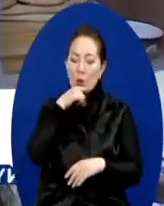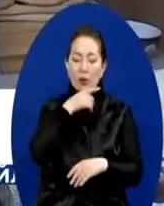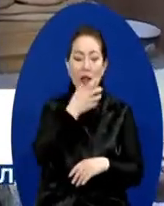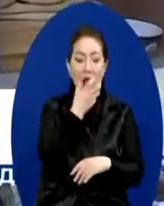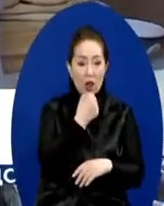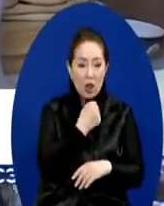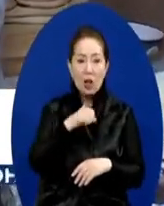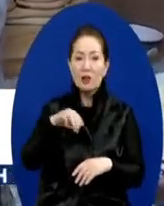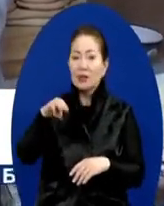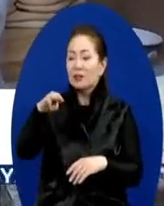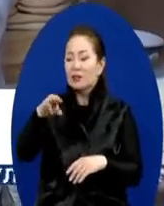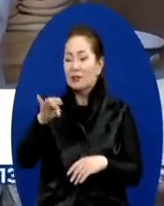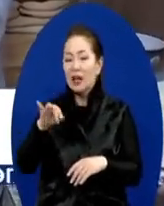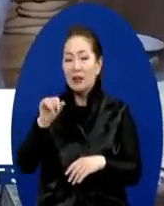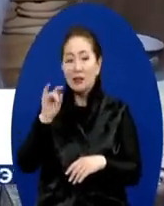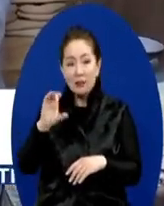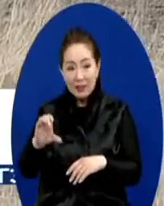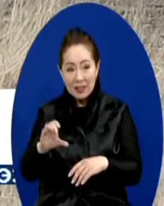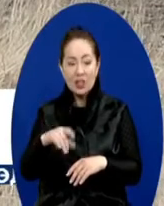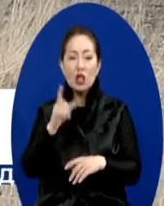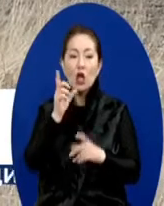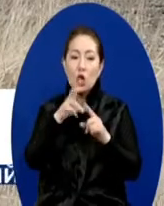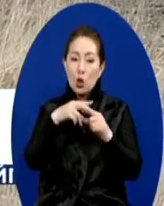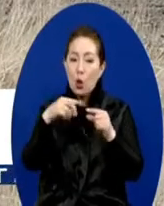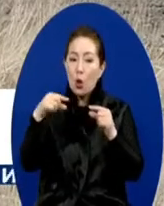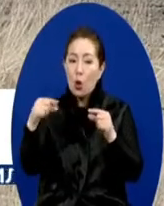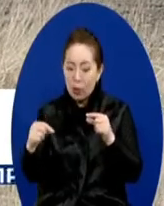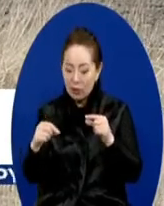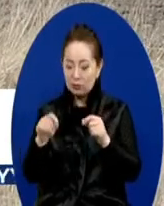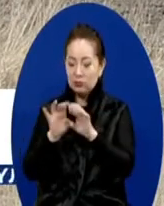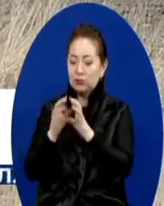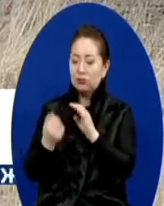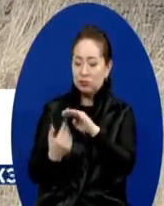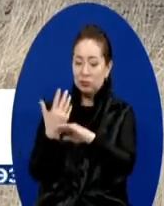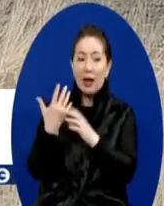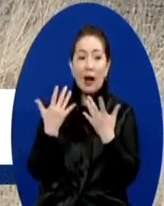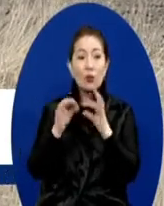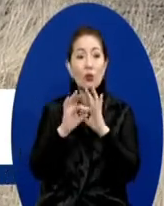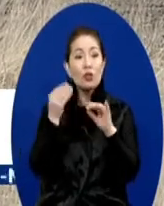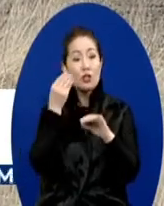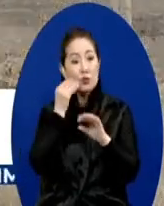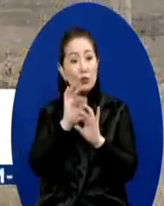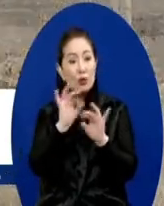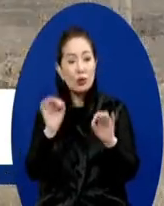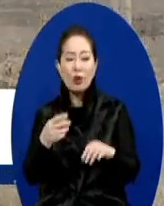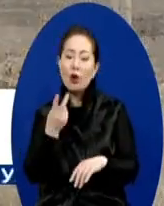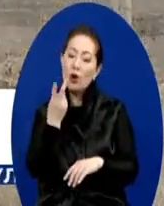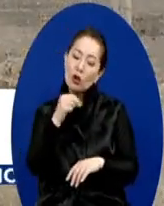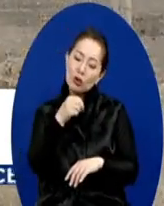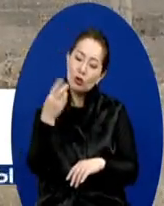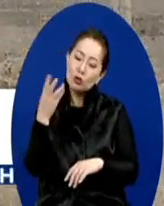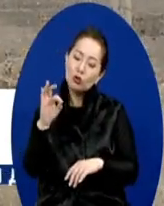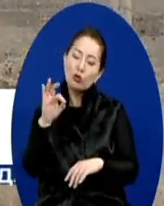тарвас, лувн зэрэг 13 төрлийн хүнсний ногоо жимс жимсгэн тариалддаг юм байна. Жилд 20-40